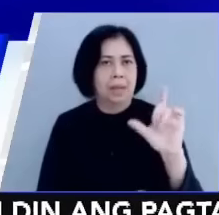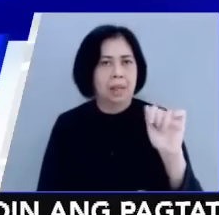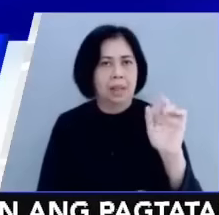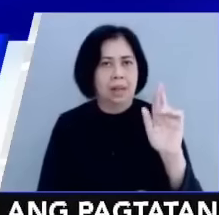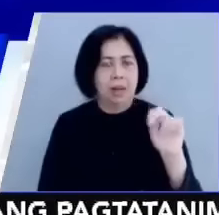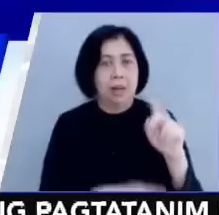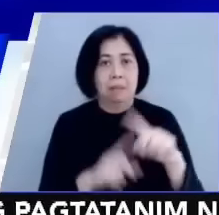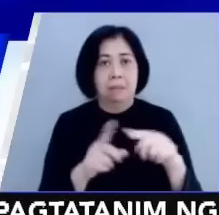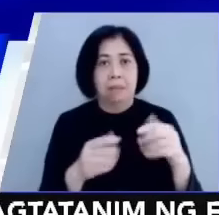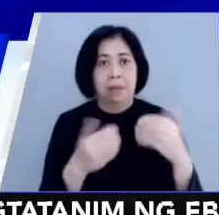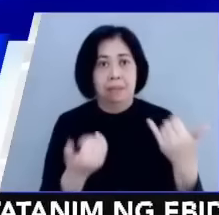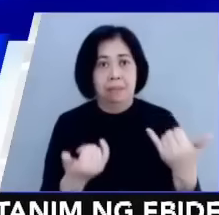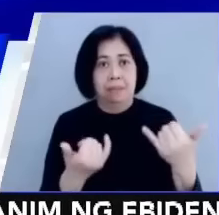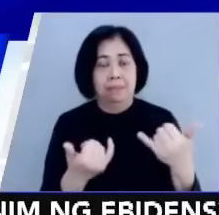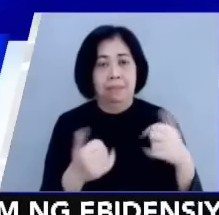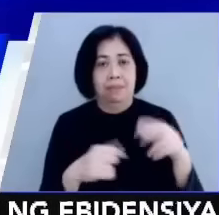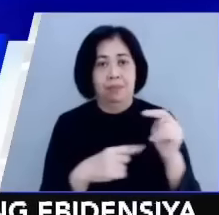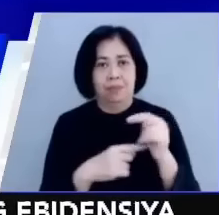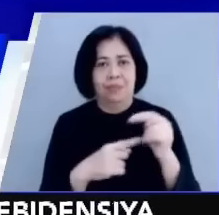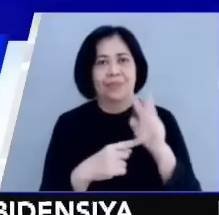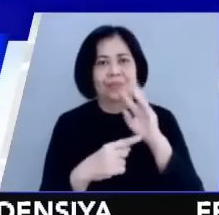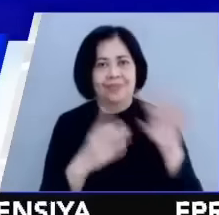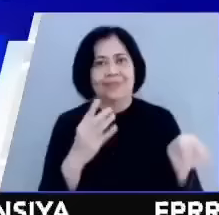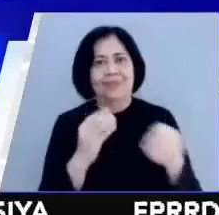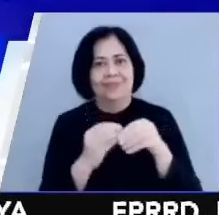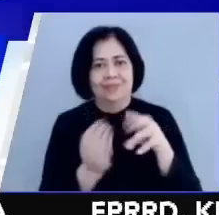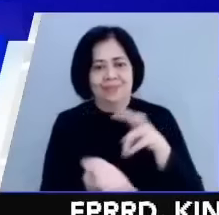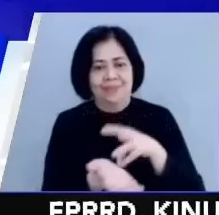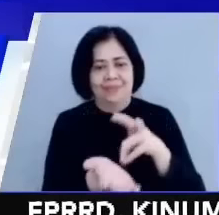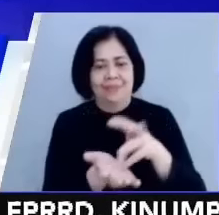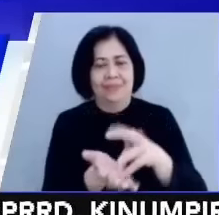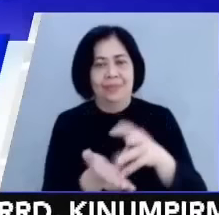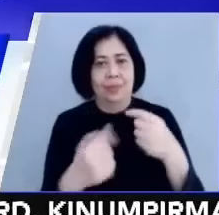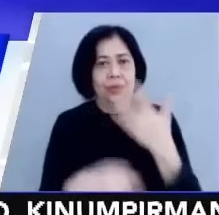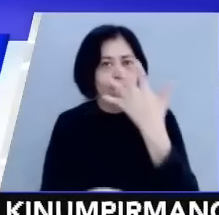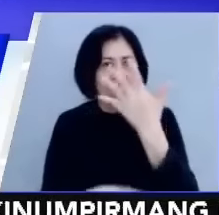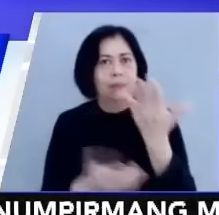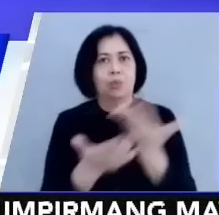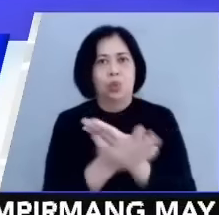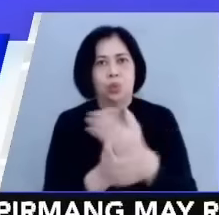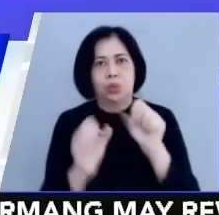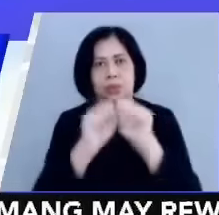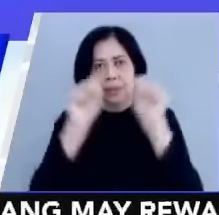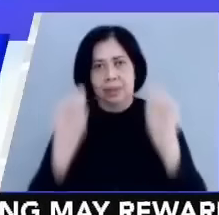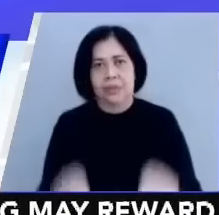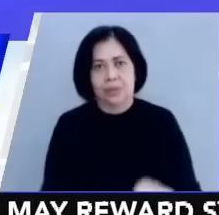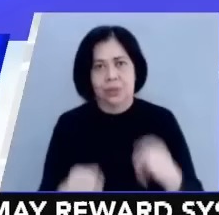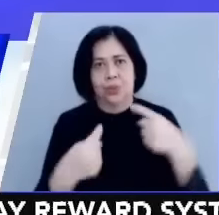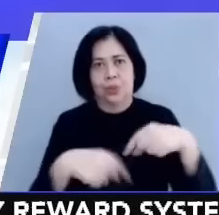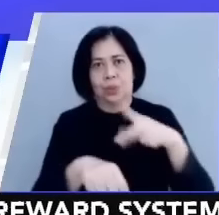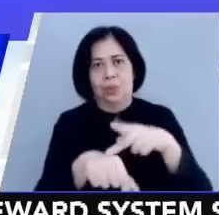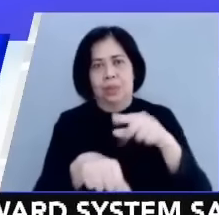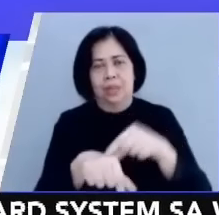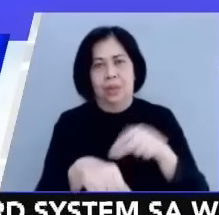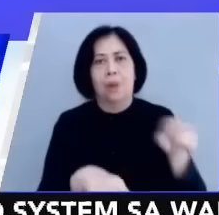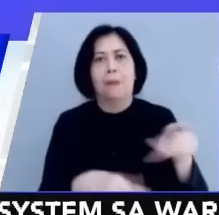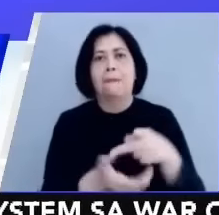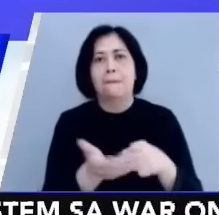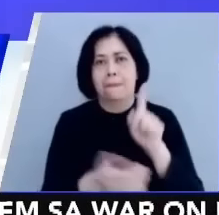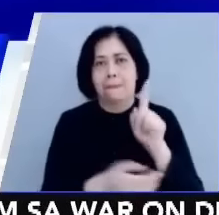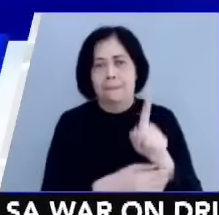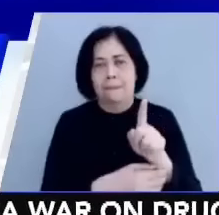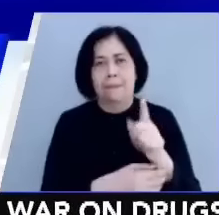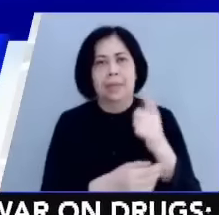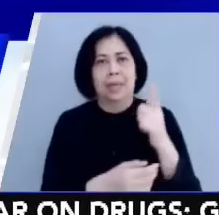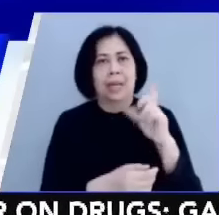ito, madurugtungan pa ang biyahe papunta sa limang bagong estasyon sa Paranaque. Phase 1 yan ng LRT Line 1 Cavite Extension,